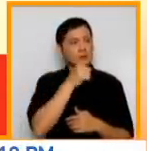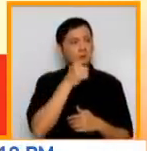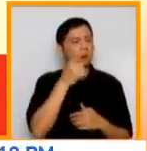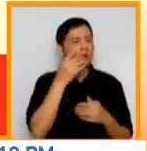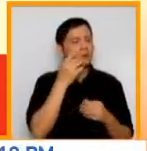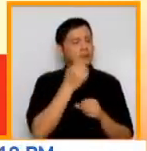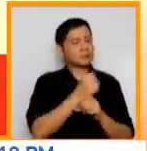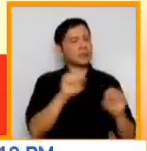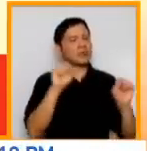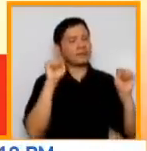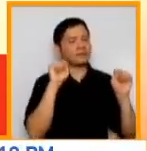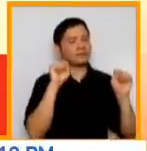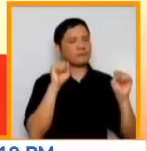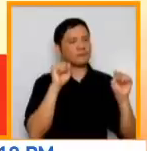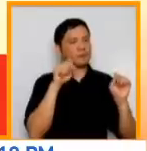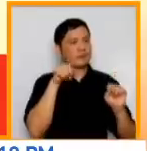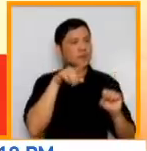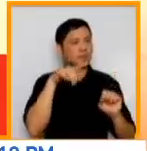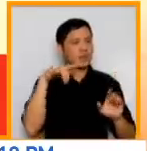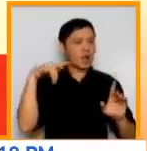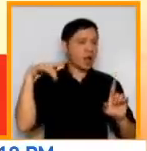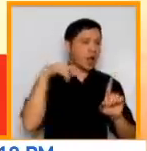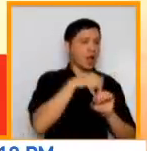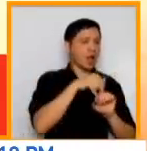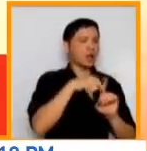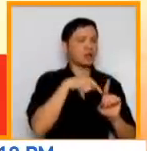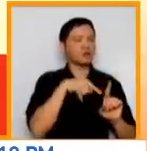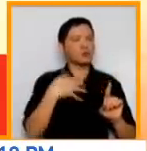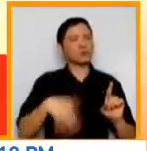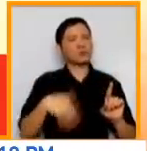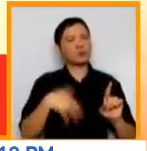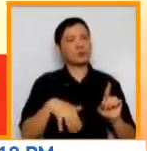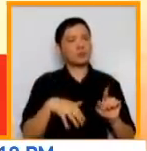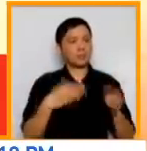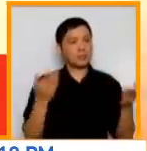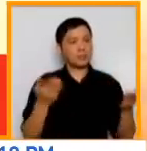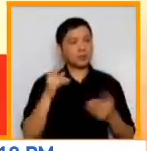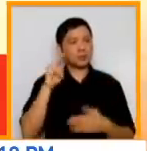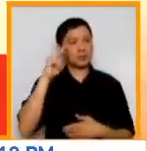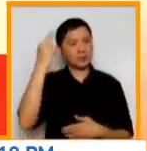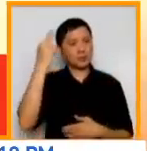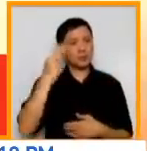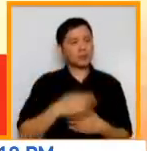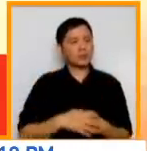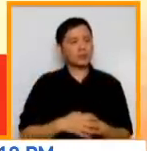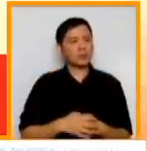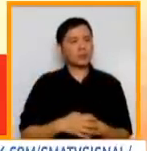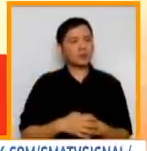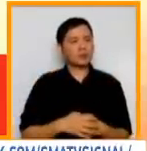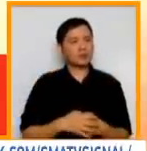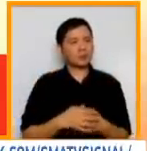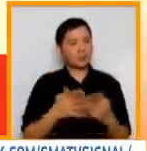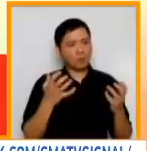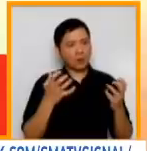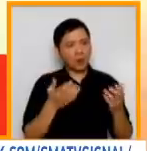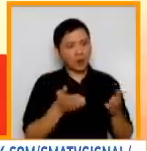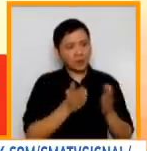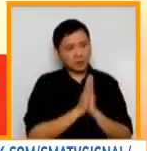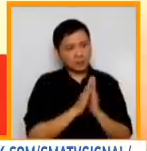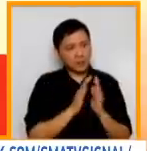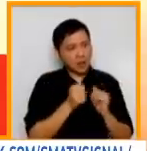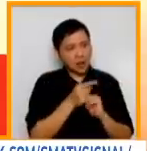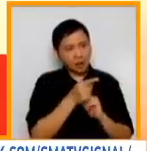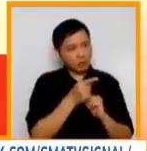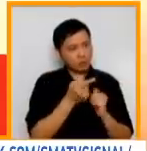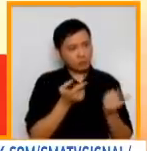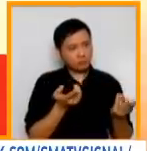pagbagsak po nitong C-130. At kami ho dito sa unang hirit ay makikikamusta lamang ho sa inyo pong kalagayan ngayon.